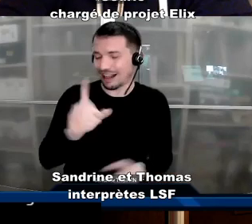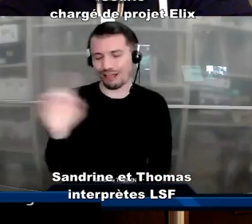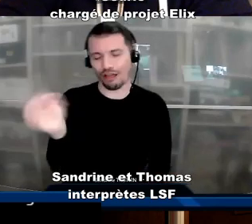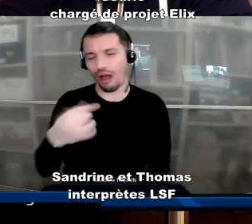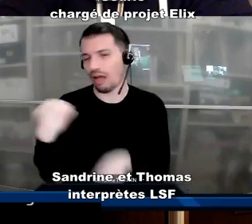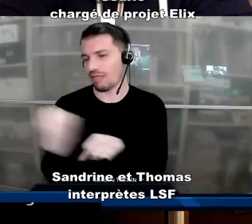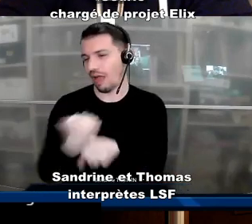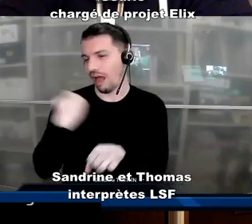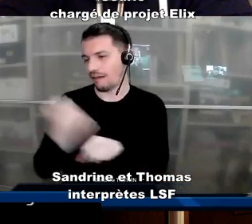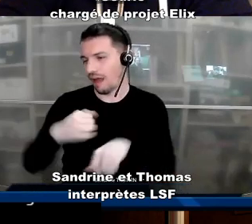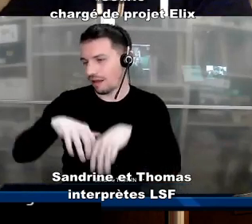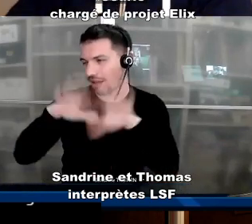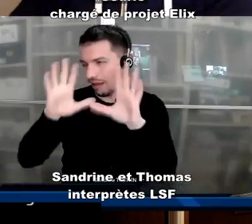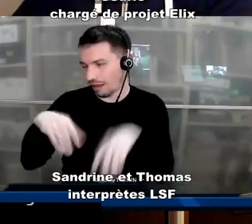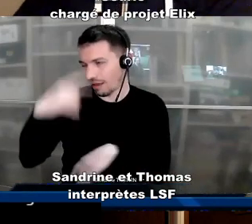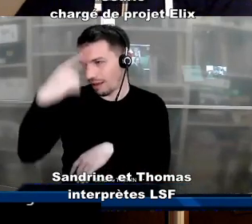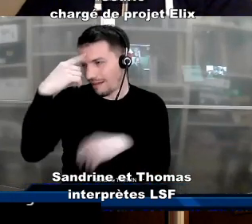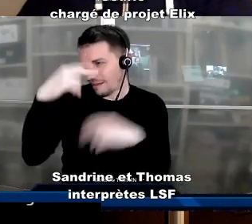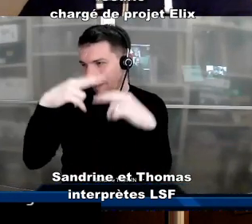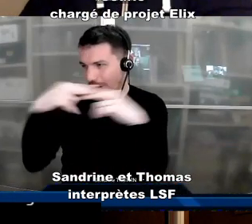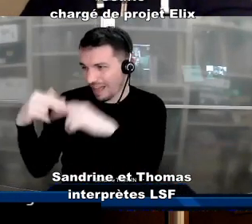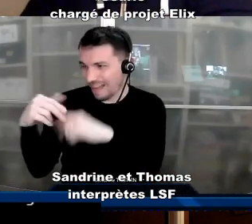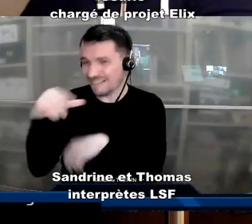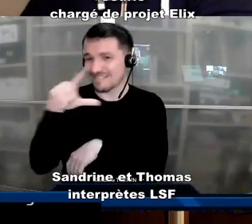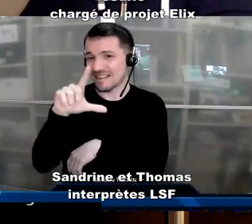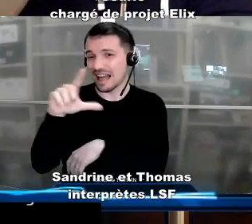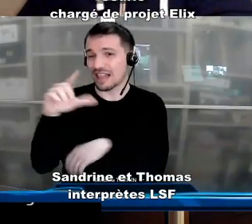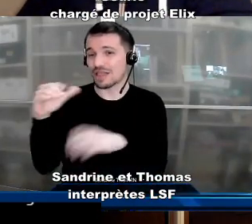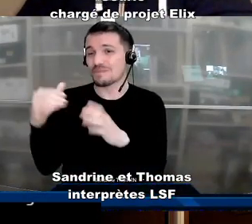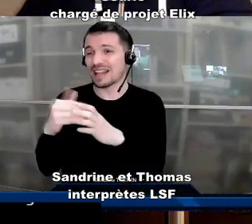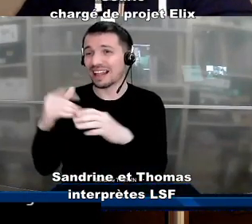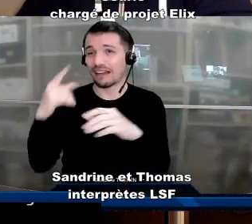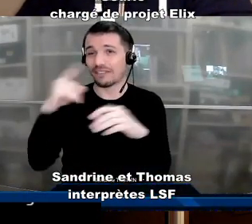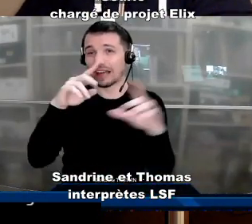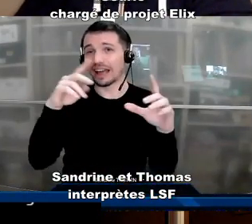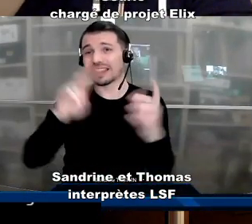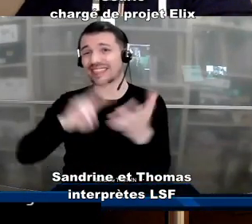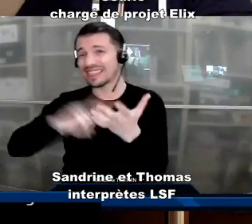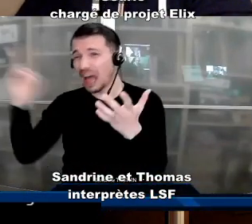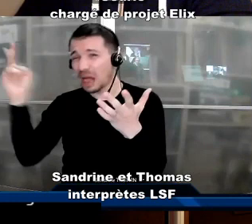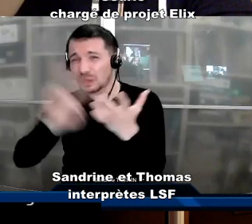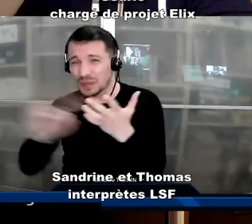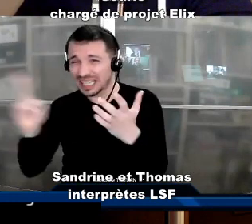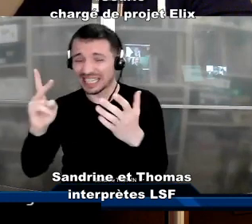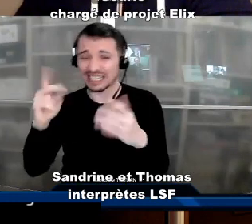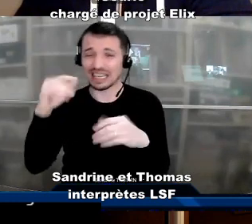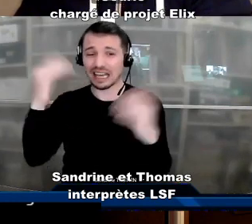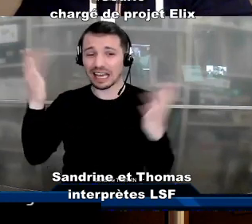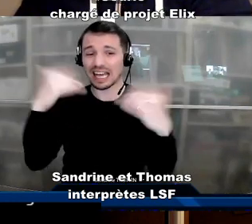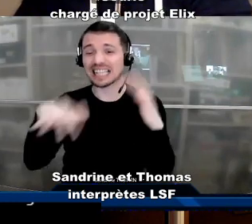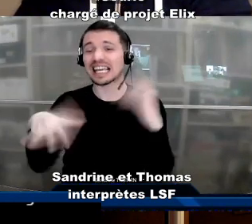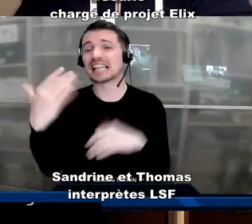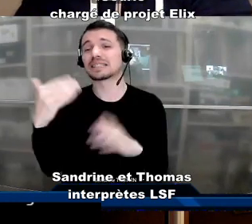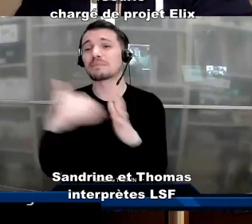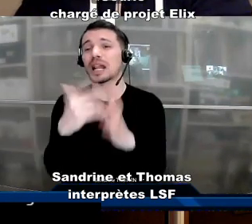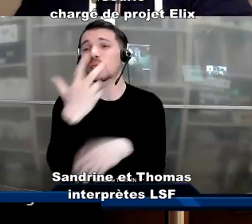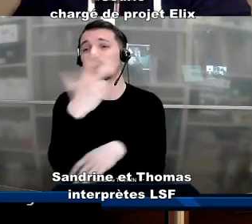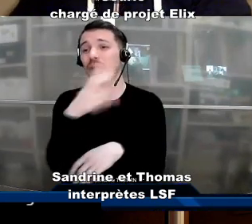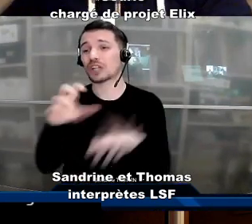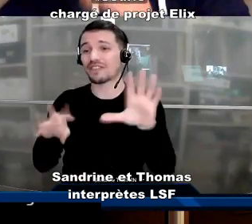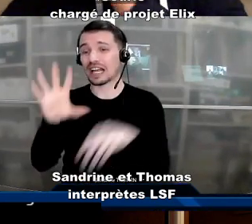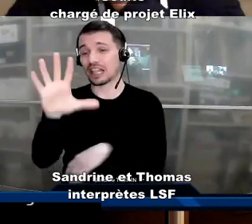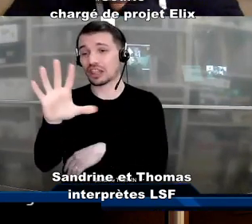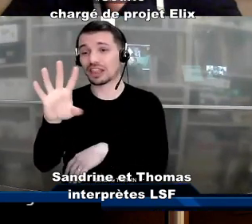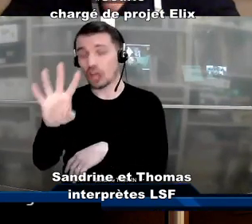parce que c'est 22 018 définitions traduites en LSF, 15 394 signes.